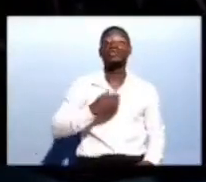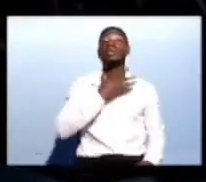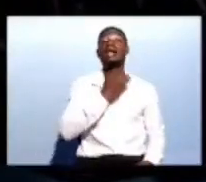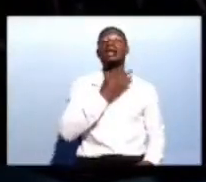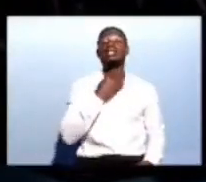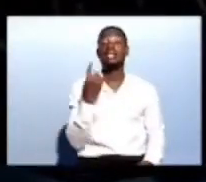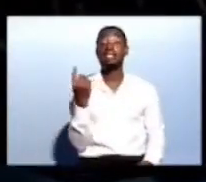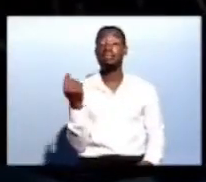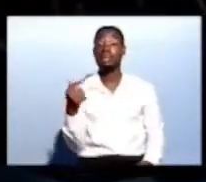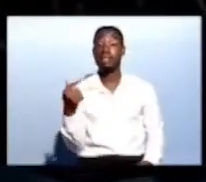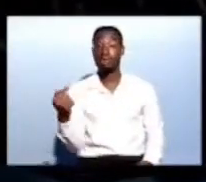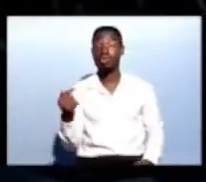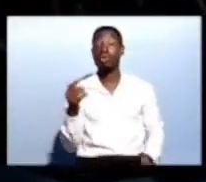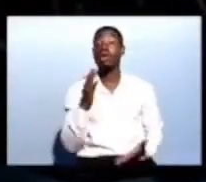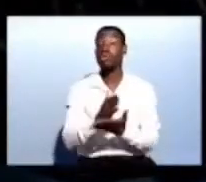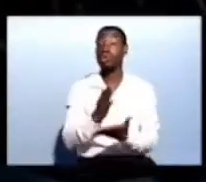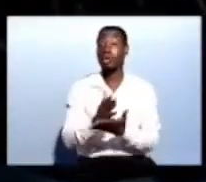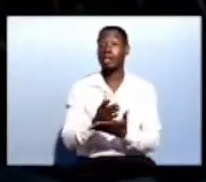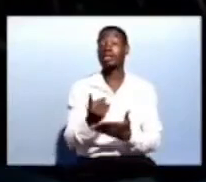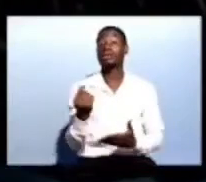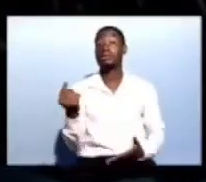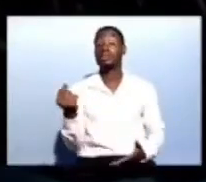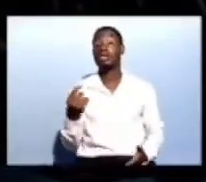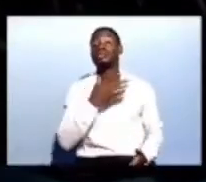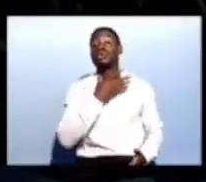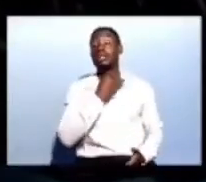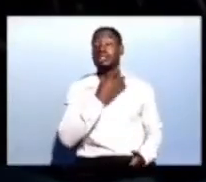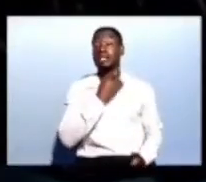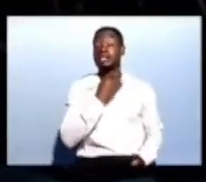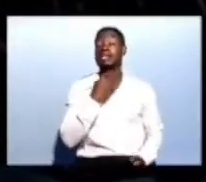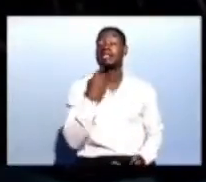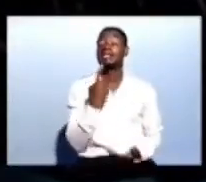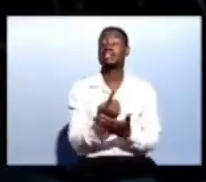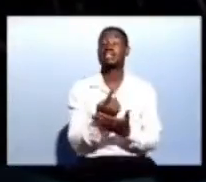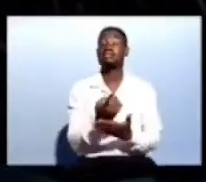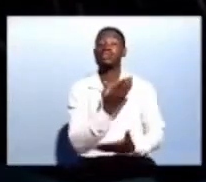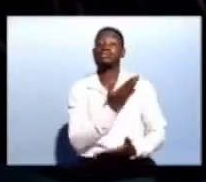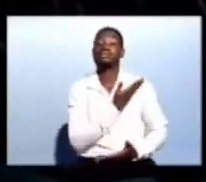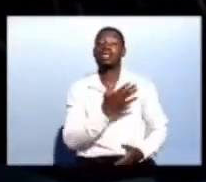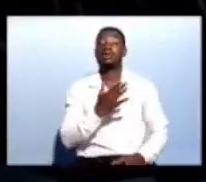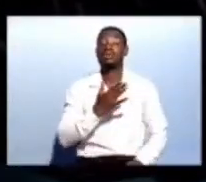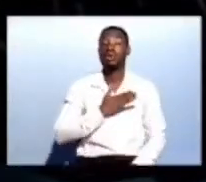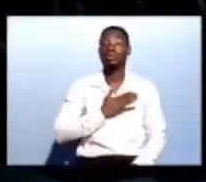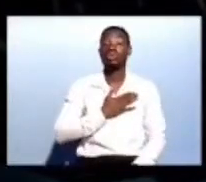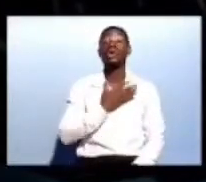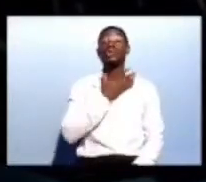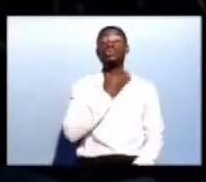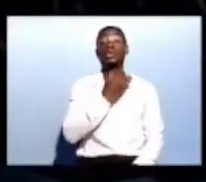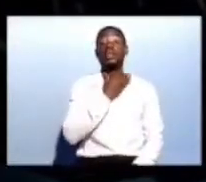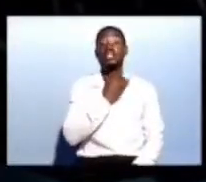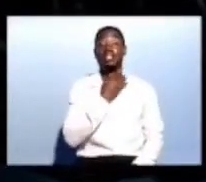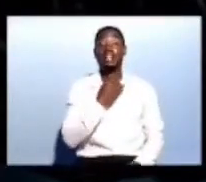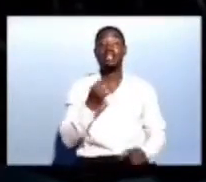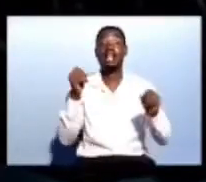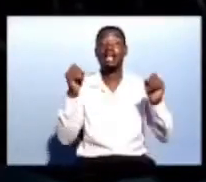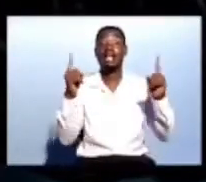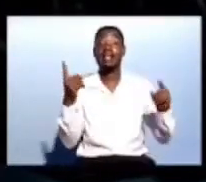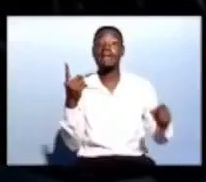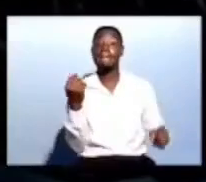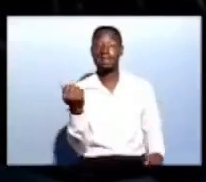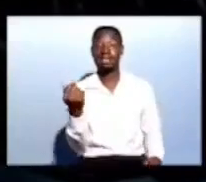pesa tu. Ni kweli pesa tunazihitaji, maana ni za muhimu sana kwetu. Tunazihitaji. Lakini